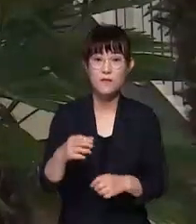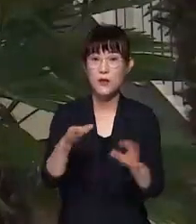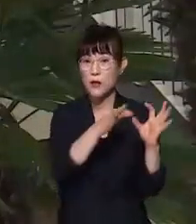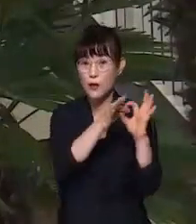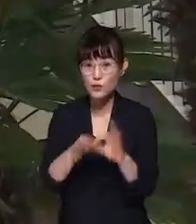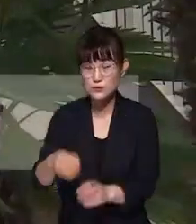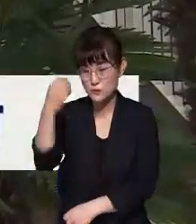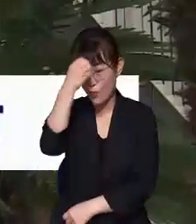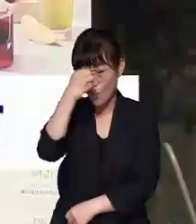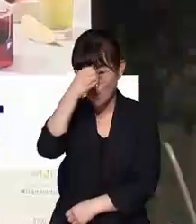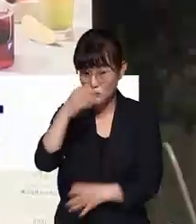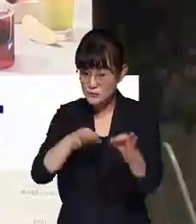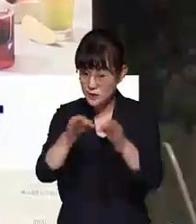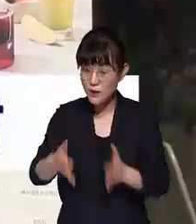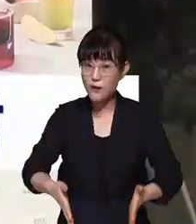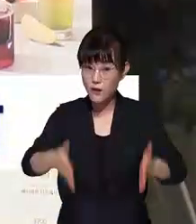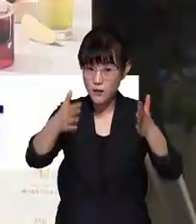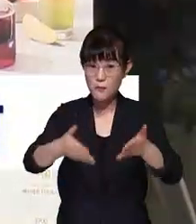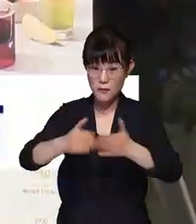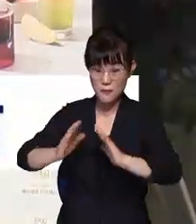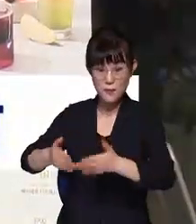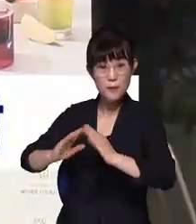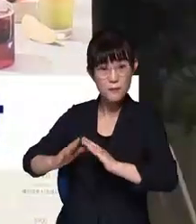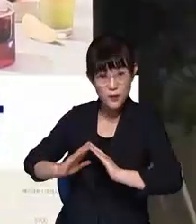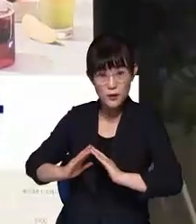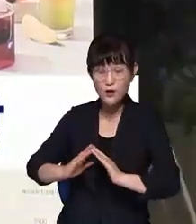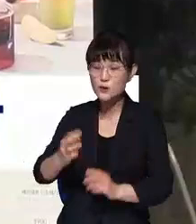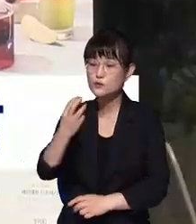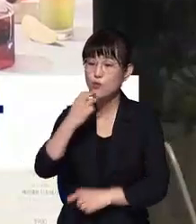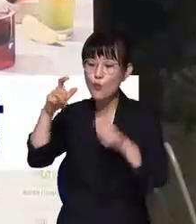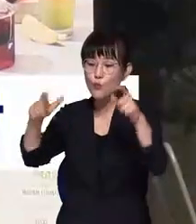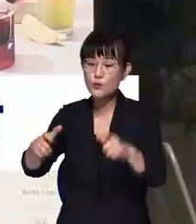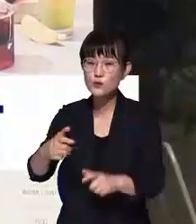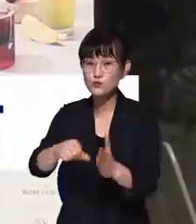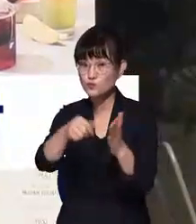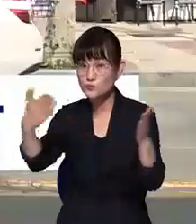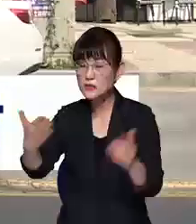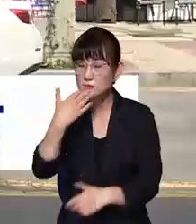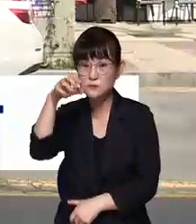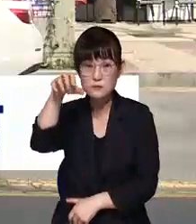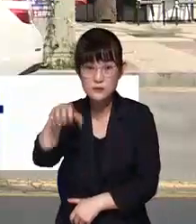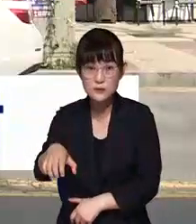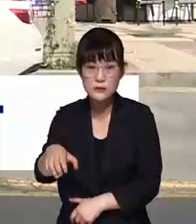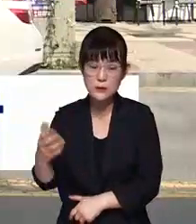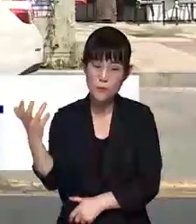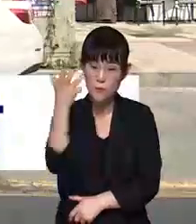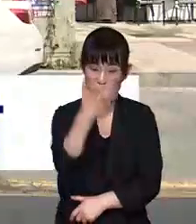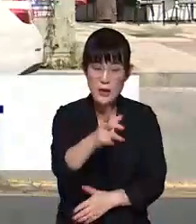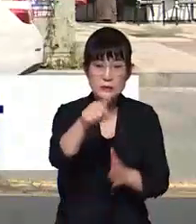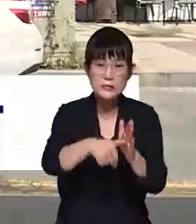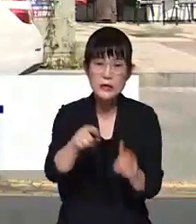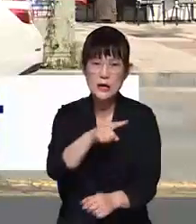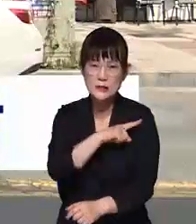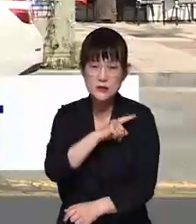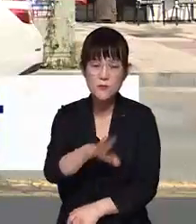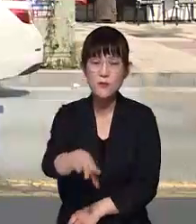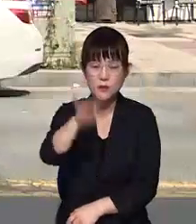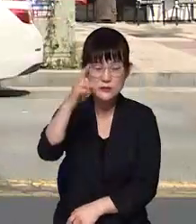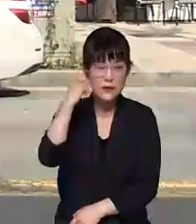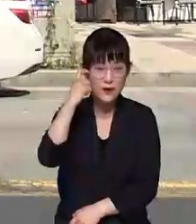고급 상가들이 들어서며 수도권 프랜차이즈들이 광주로 진출할 때 가장 먼저 문을 두드리는 곳으로